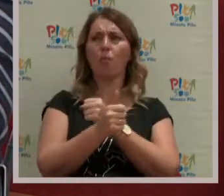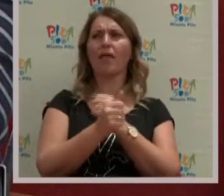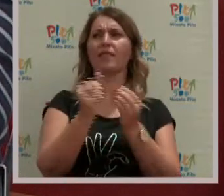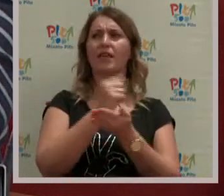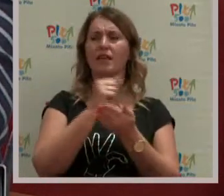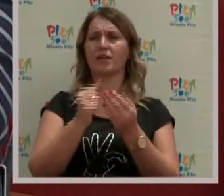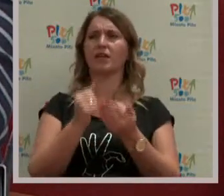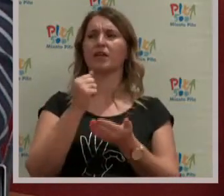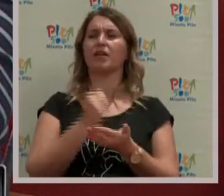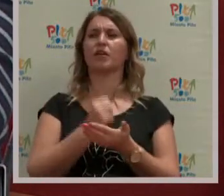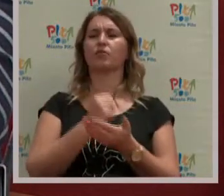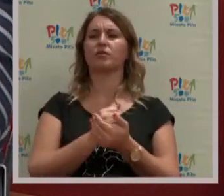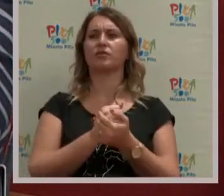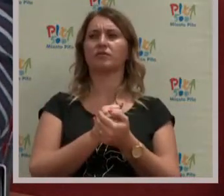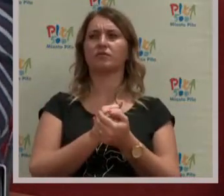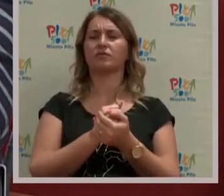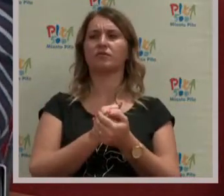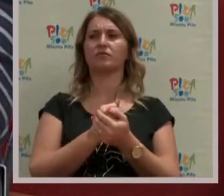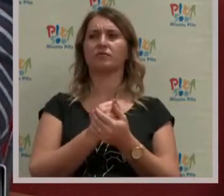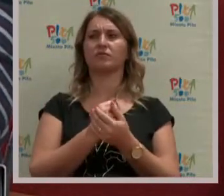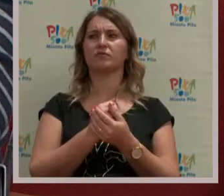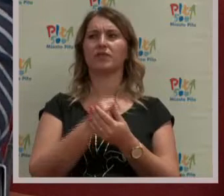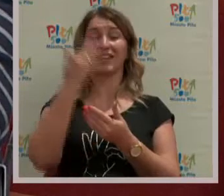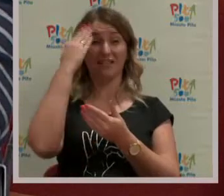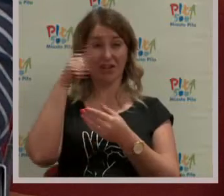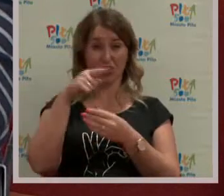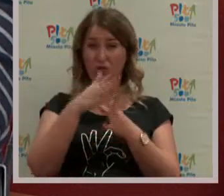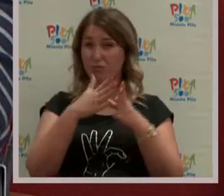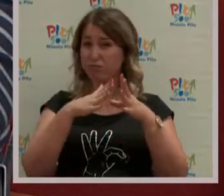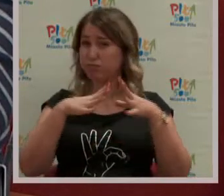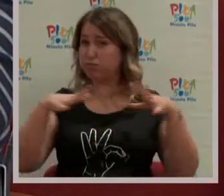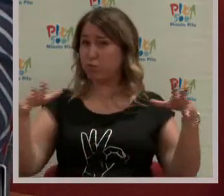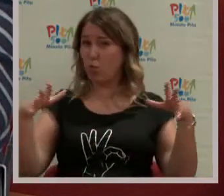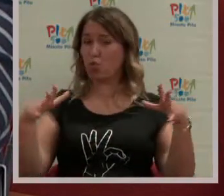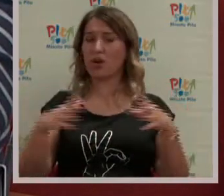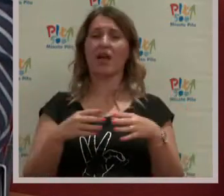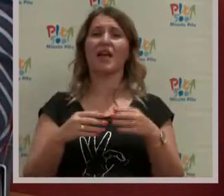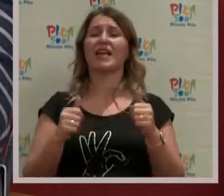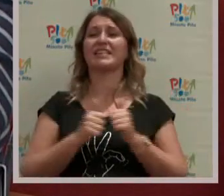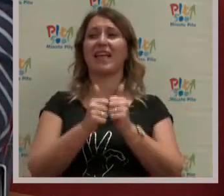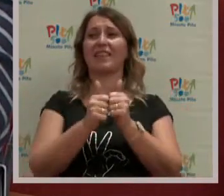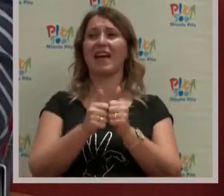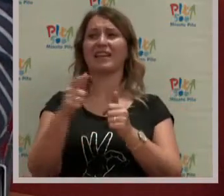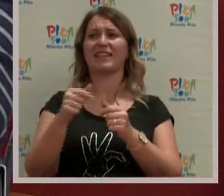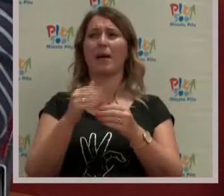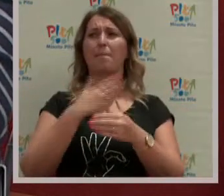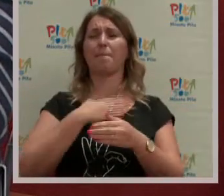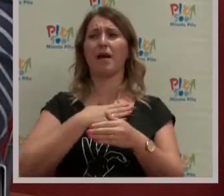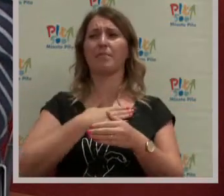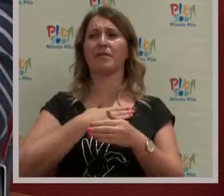wygląda rynek wykonawców i każdy kto wie jaki to jest zakres rzeczowy proszę Państwa tam mamy przebudowę całej ulicy tam mamy